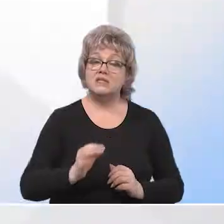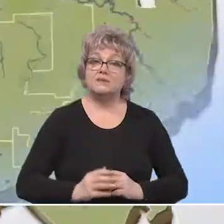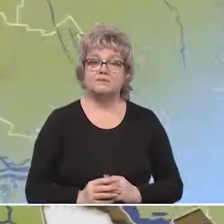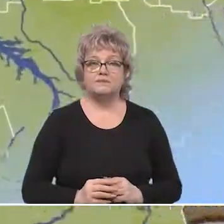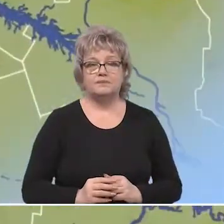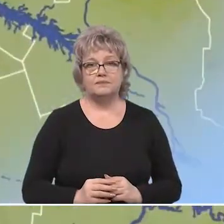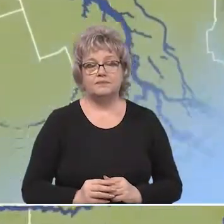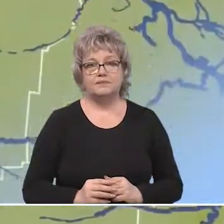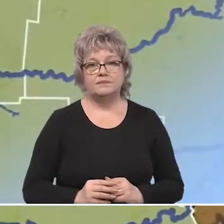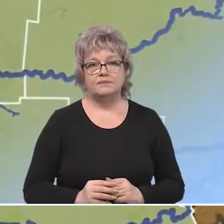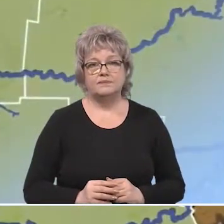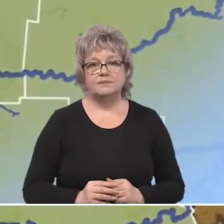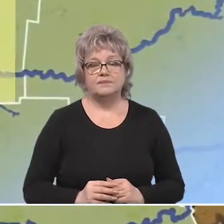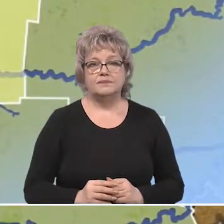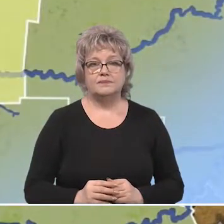области.